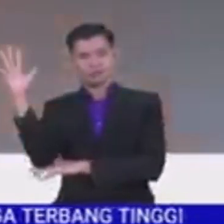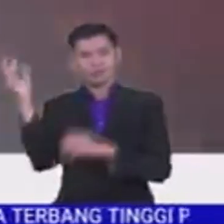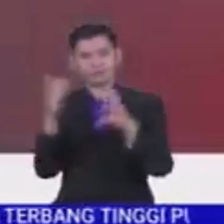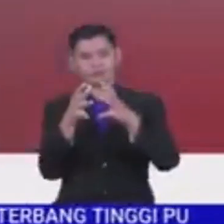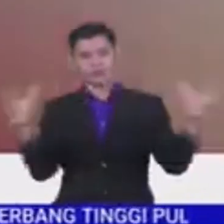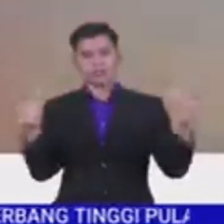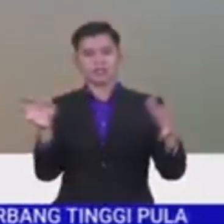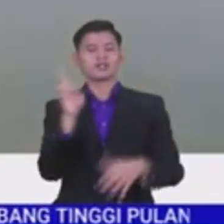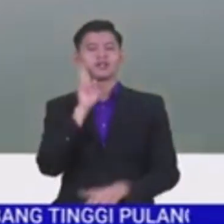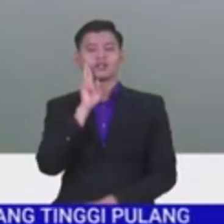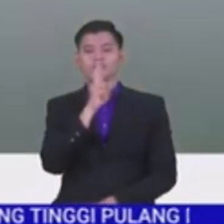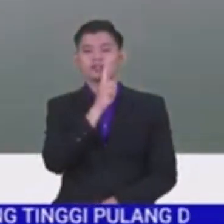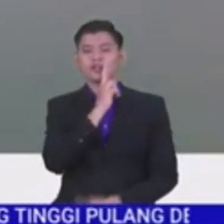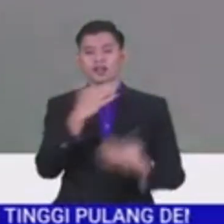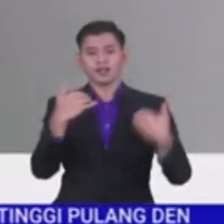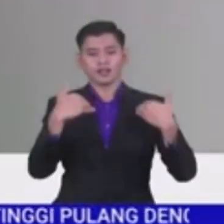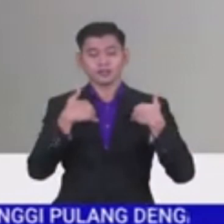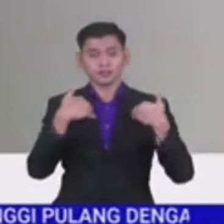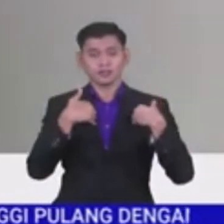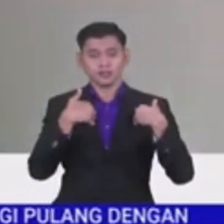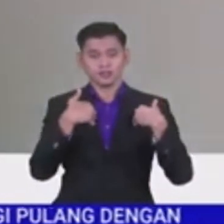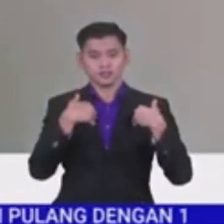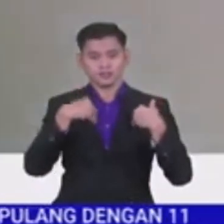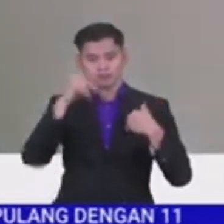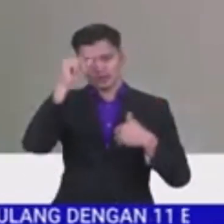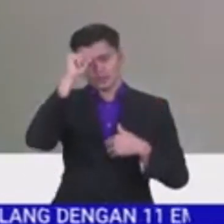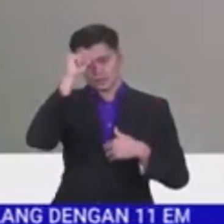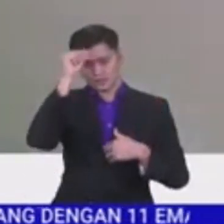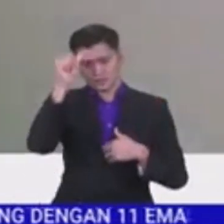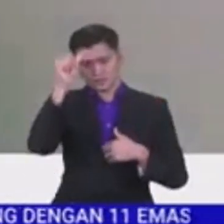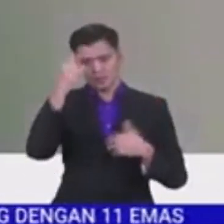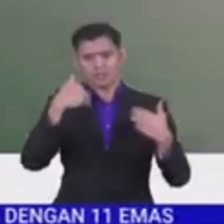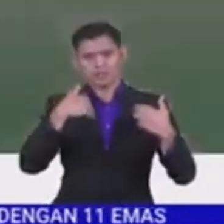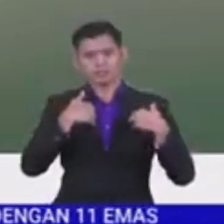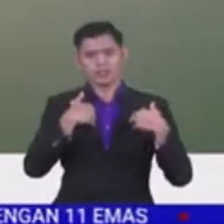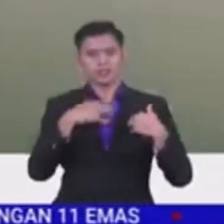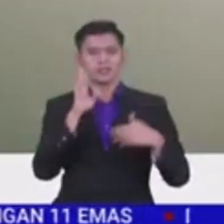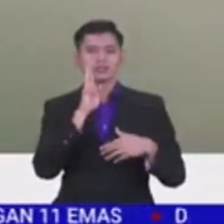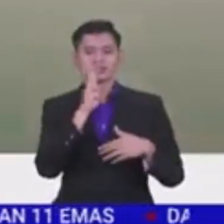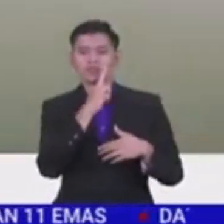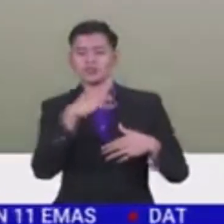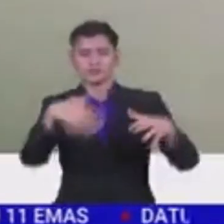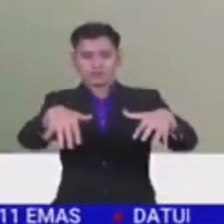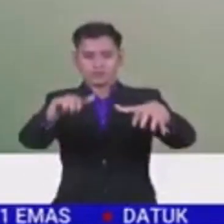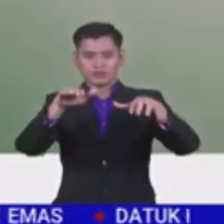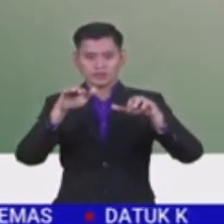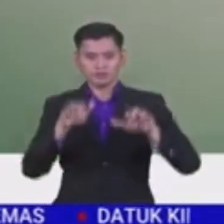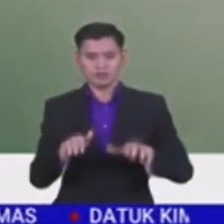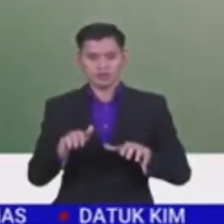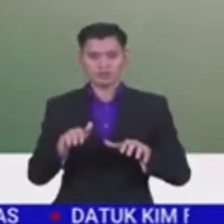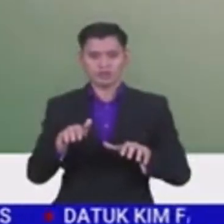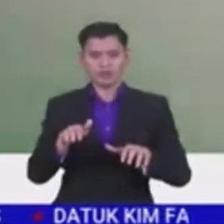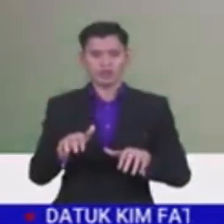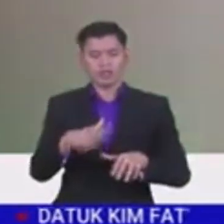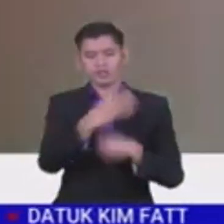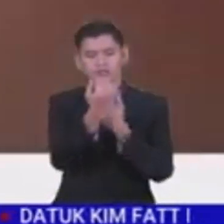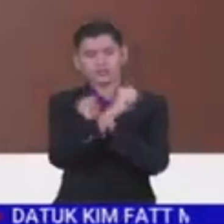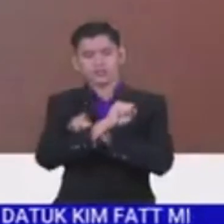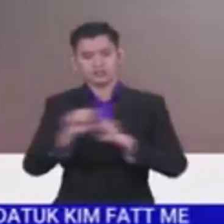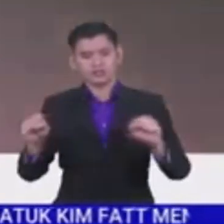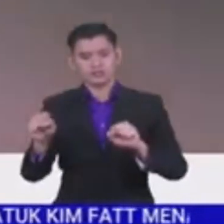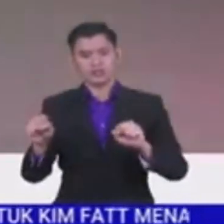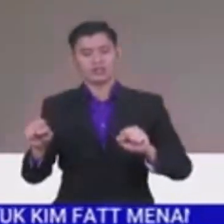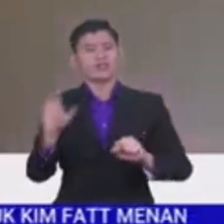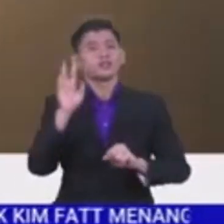ini. Terletak di India, video tular menunjukkan ia dipenuhi kubur dan diselangi susunan meja untuk pelanggan.